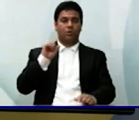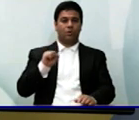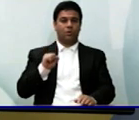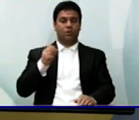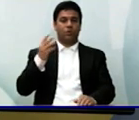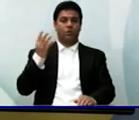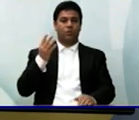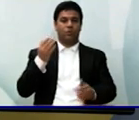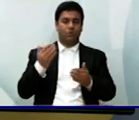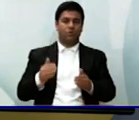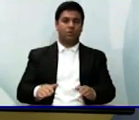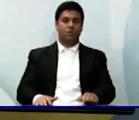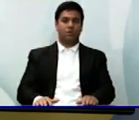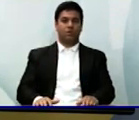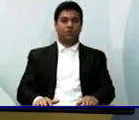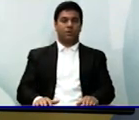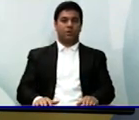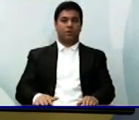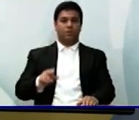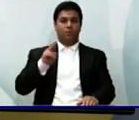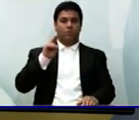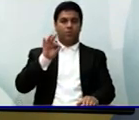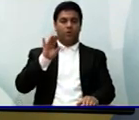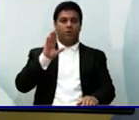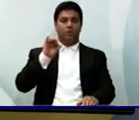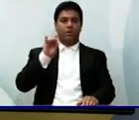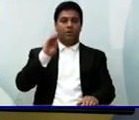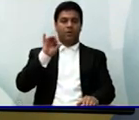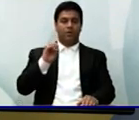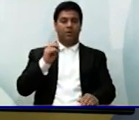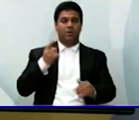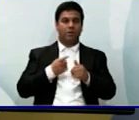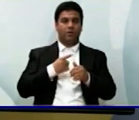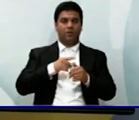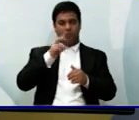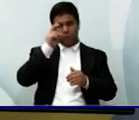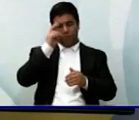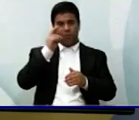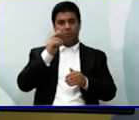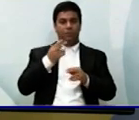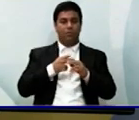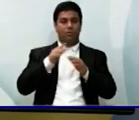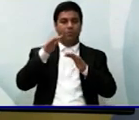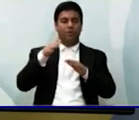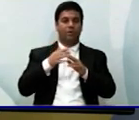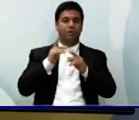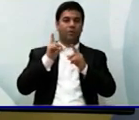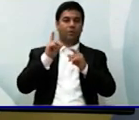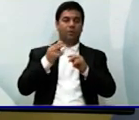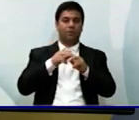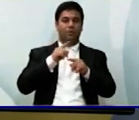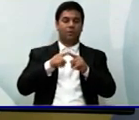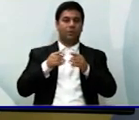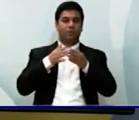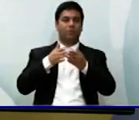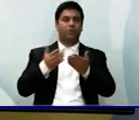Четвертое. По вертикали. Название государства, берегам которого направляются